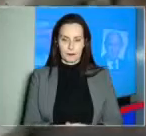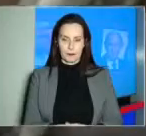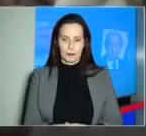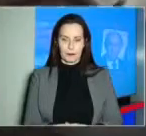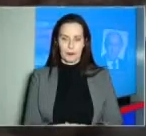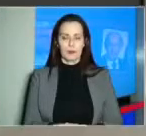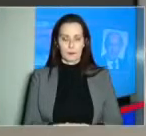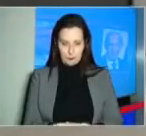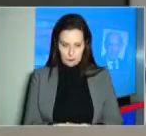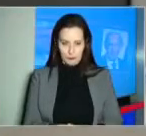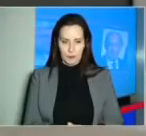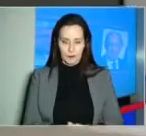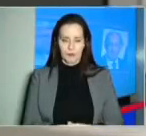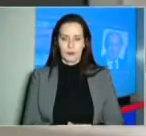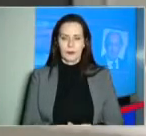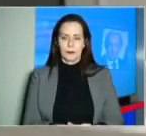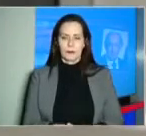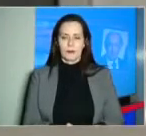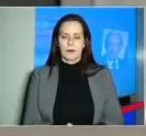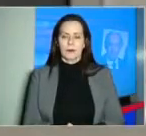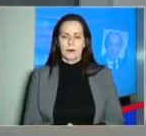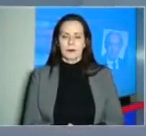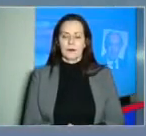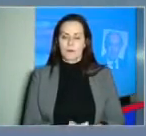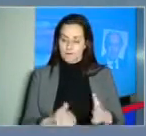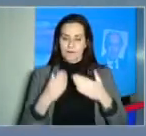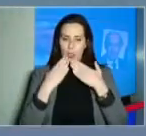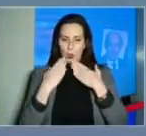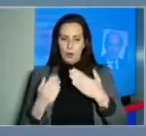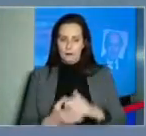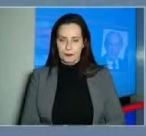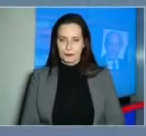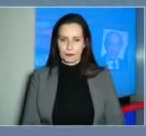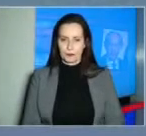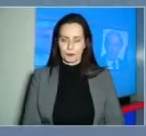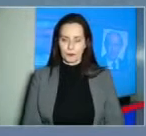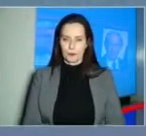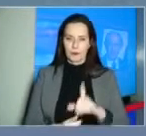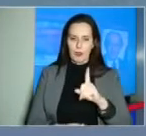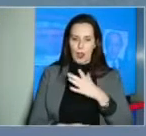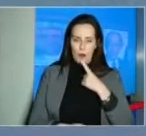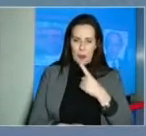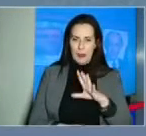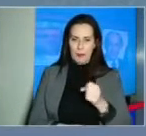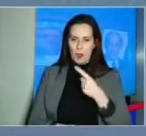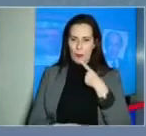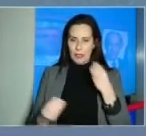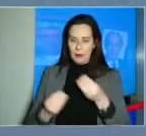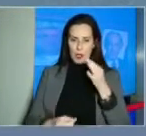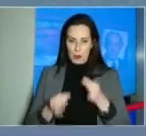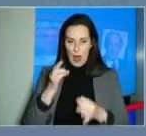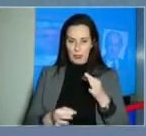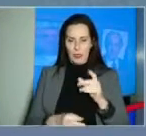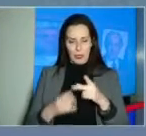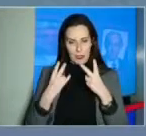משה גורלי, הפרשן המשפטי של כלכליסט, אני מאוד מודה לך. כן, רק אני אומר אותו, אם מדברים על דברים משפטיים,